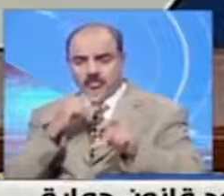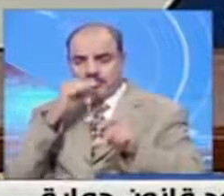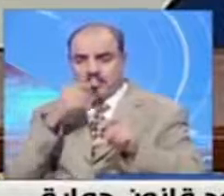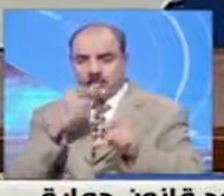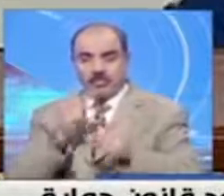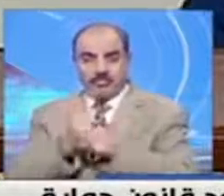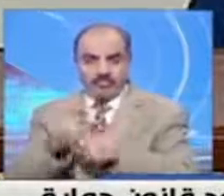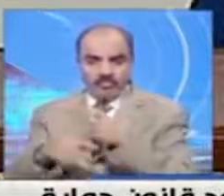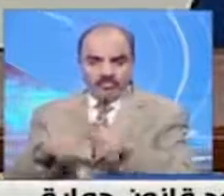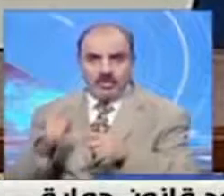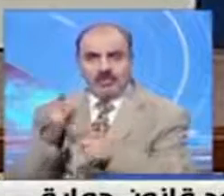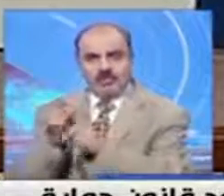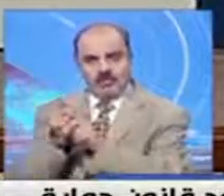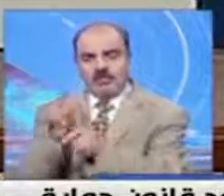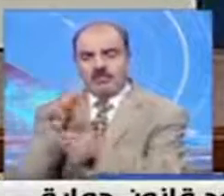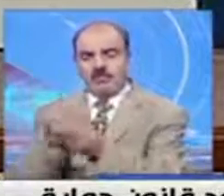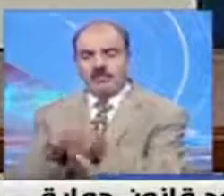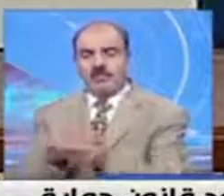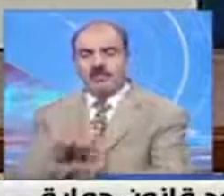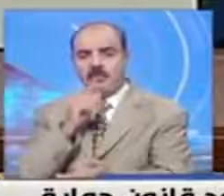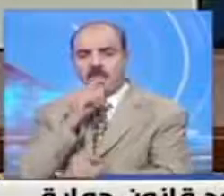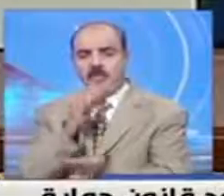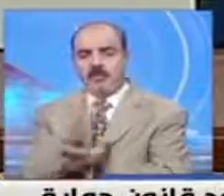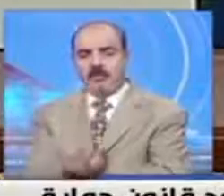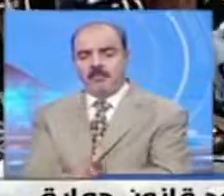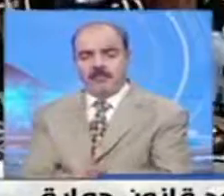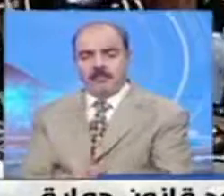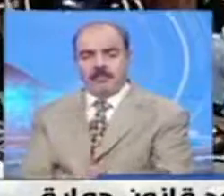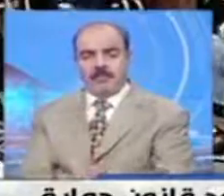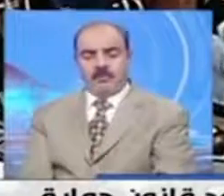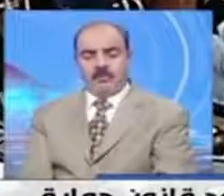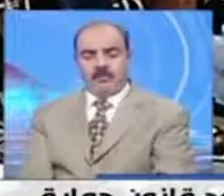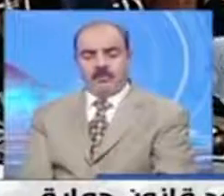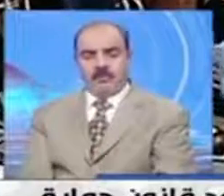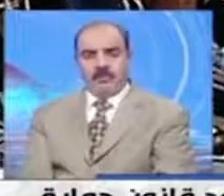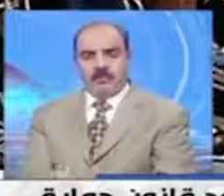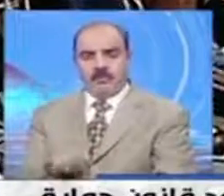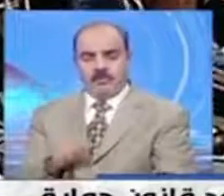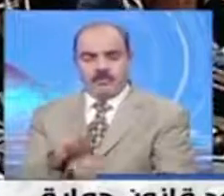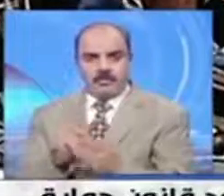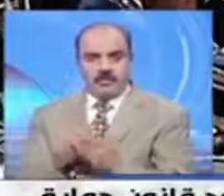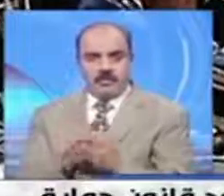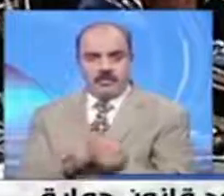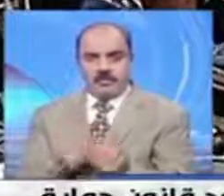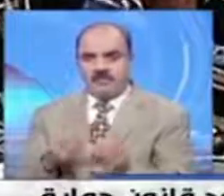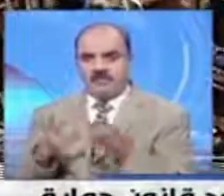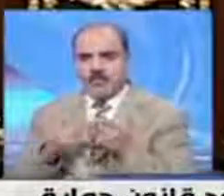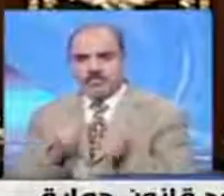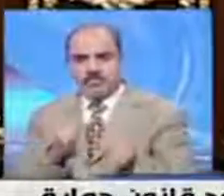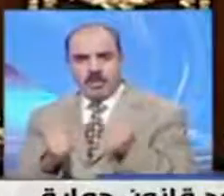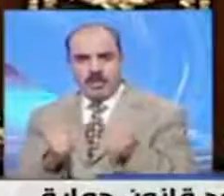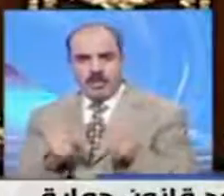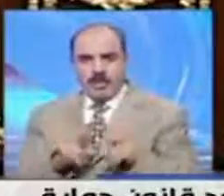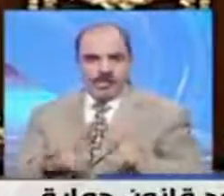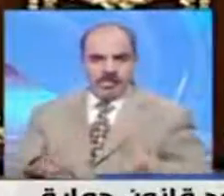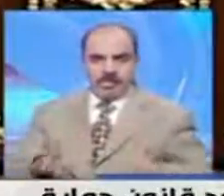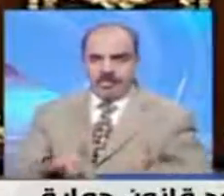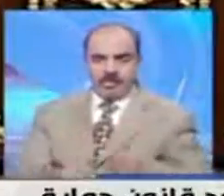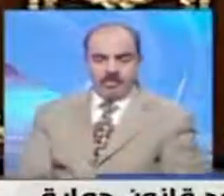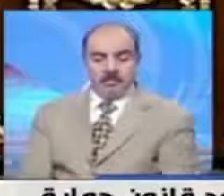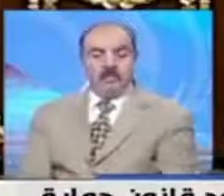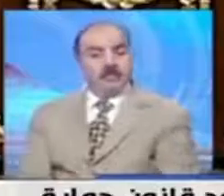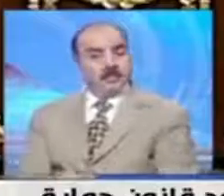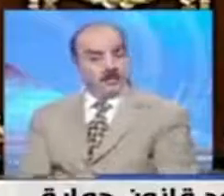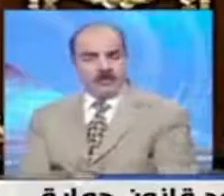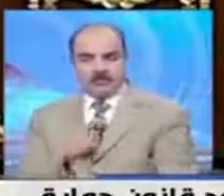ورسوله والمؤمنون صدق الله العظيم مواجهه عمليات التركز الاقتصاديه بصورهم مختلفه من خلال